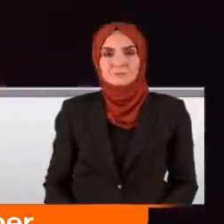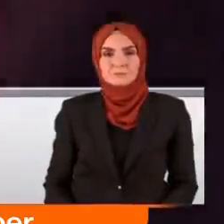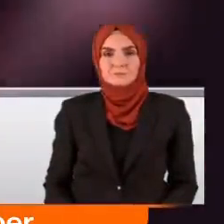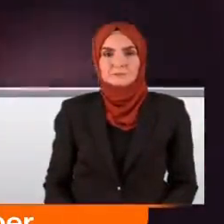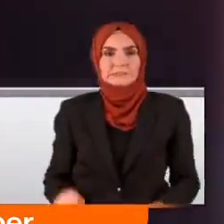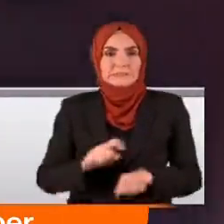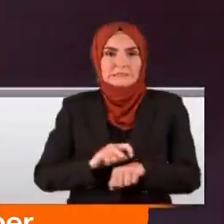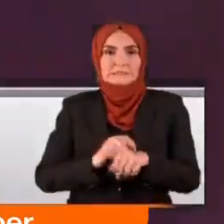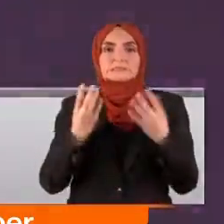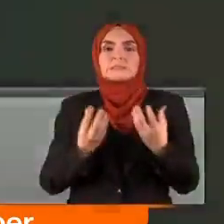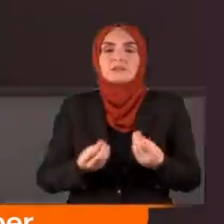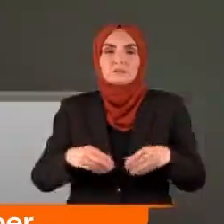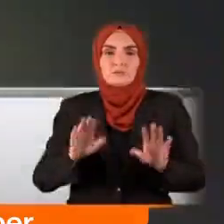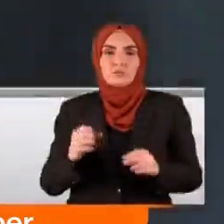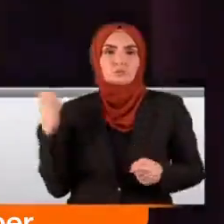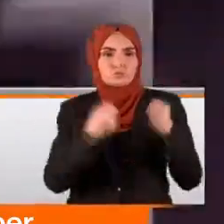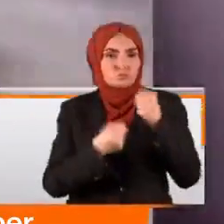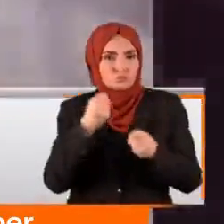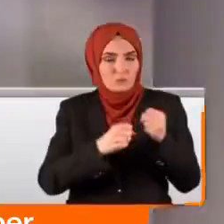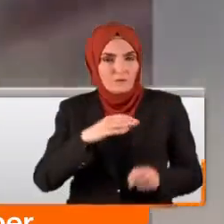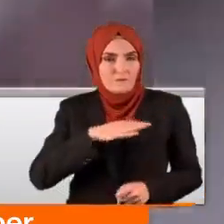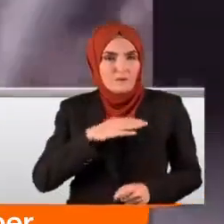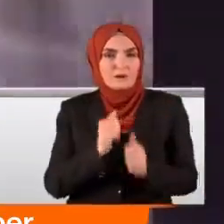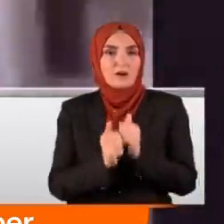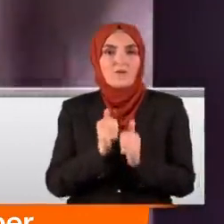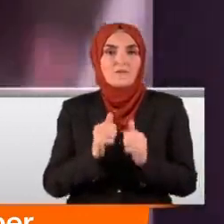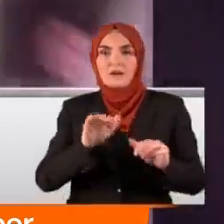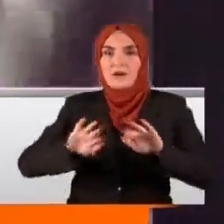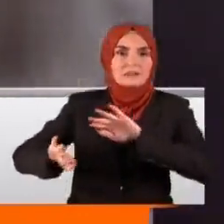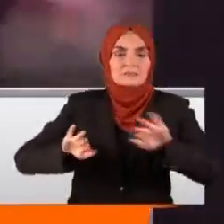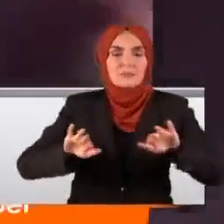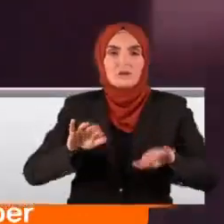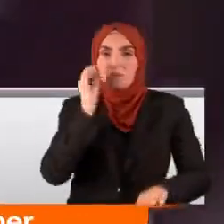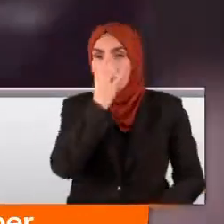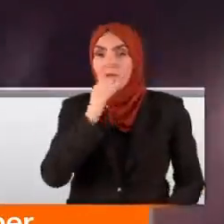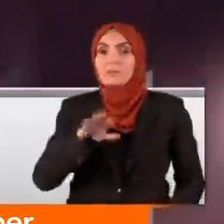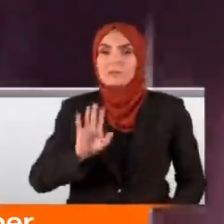Öfke dinmek bilmedi. Yumrukların havada uçuştuğu kavgayı ayırmak kolay olmadı.